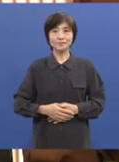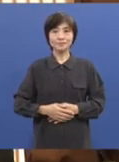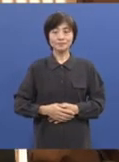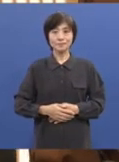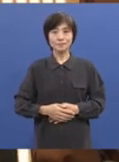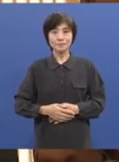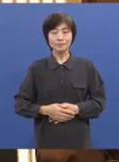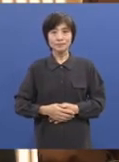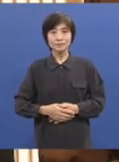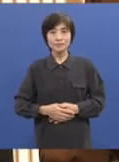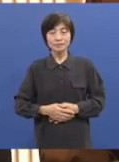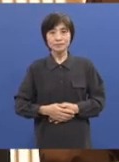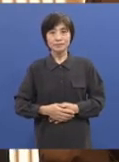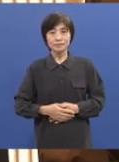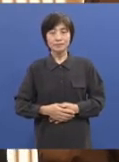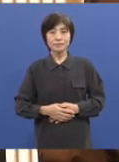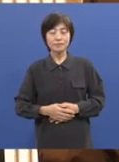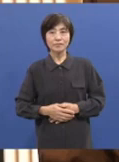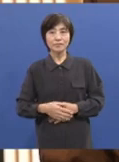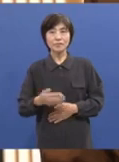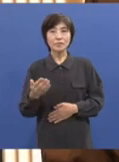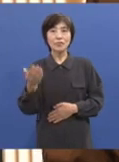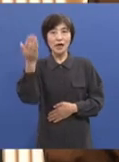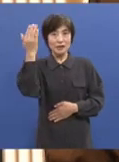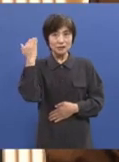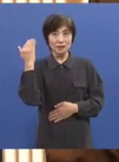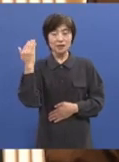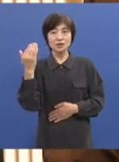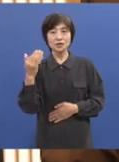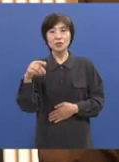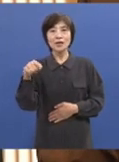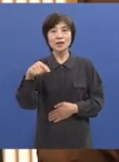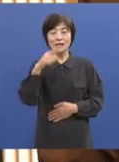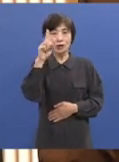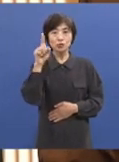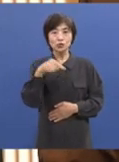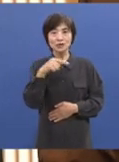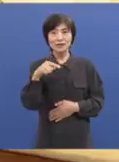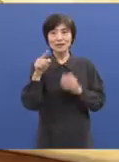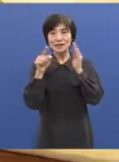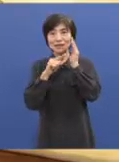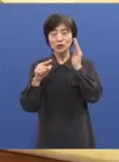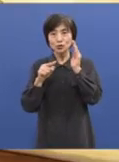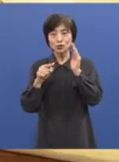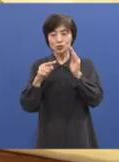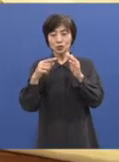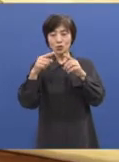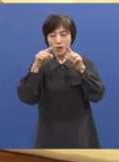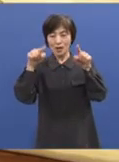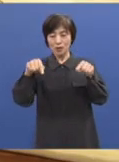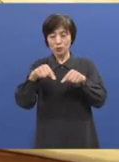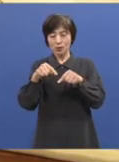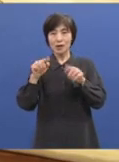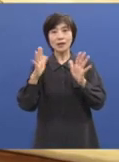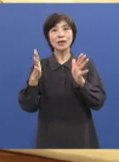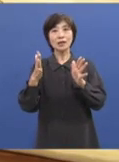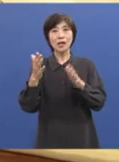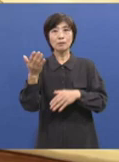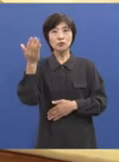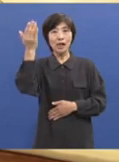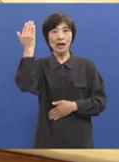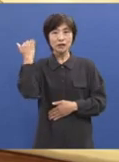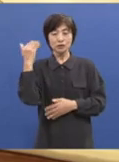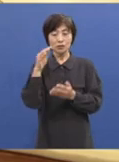もともと今我々が使っている百人首のカルタというのは、昔は貝合わ